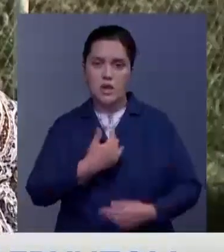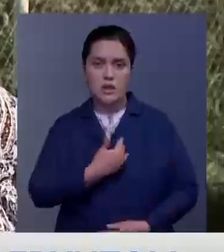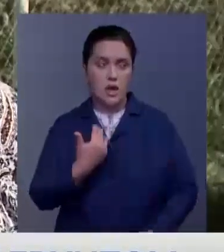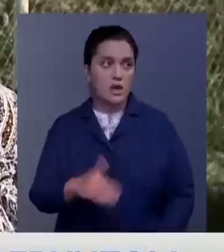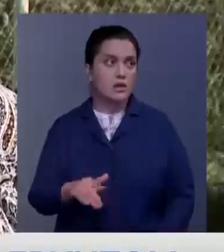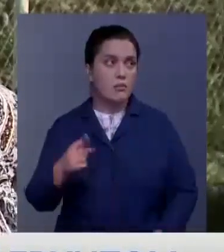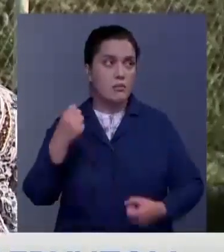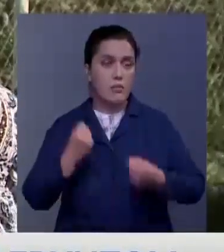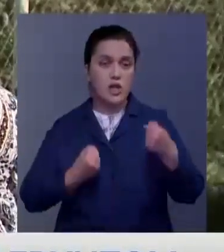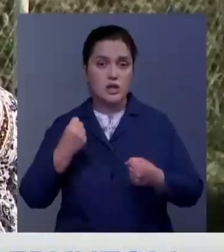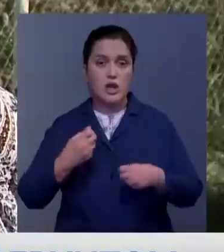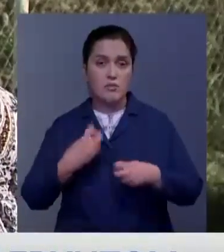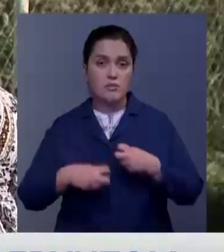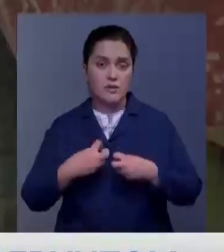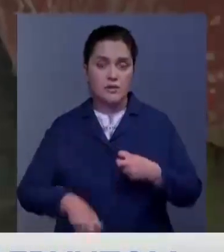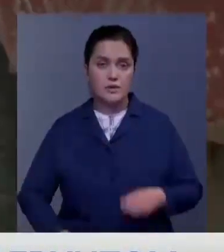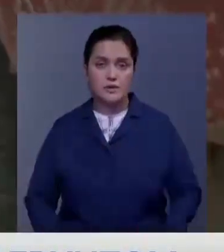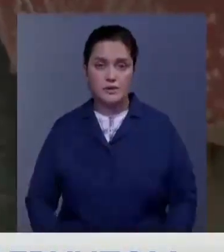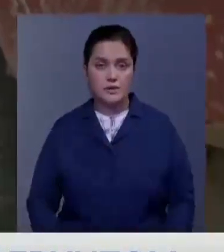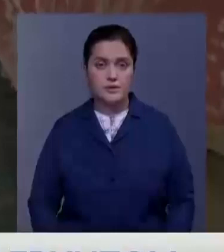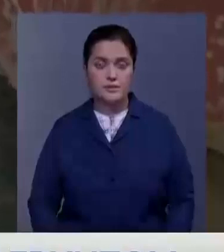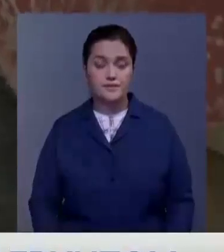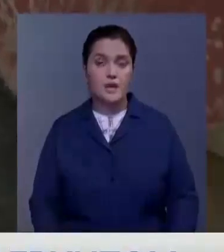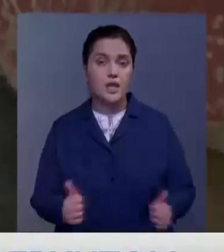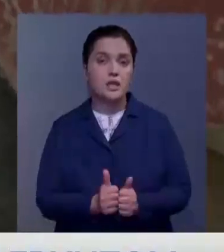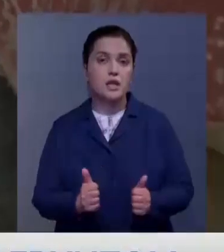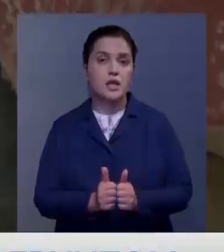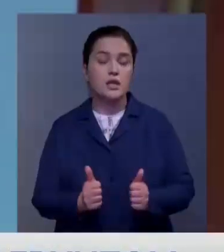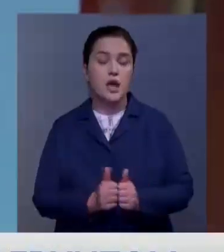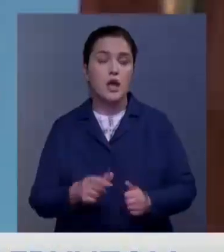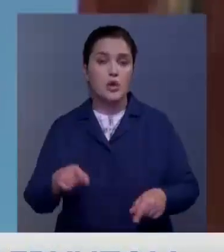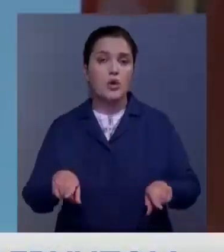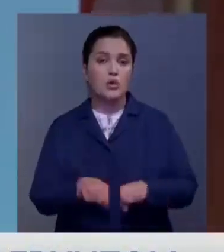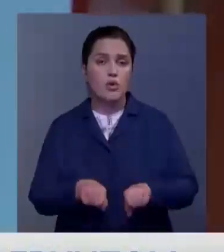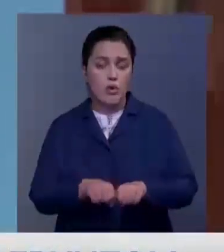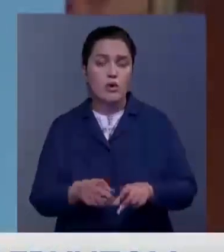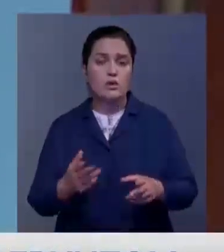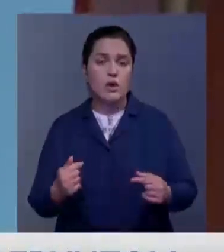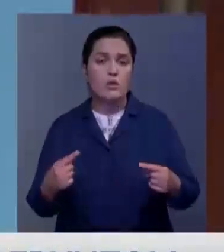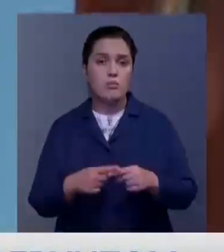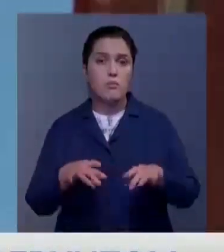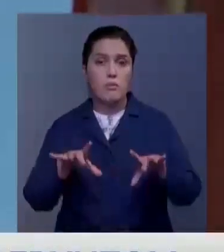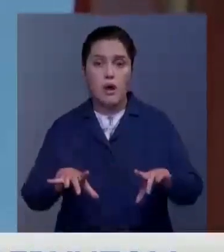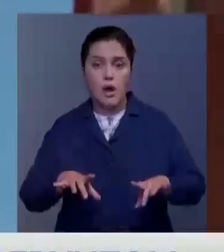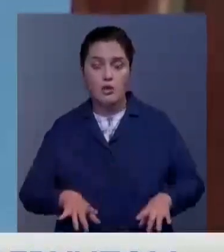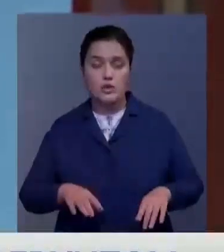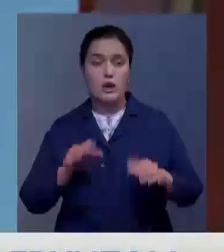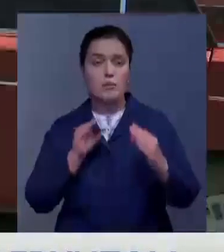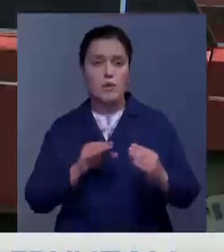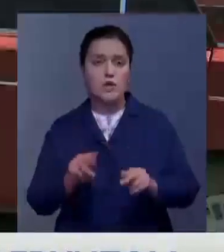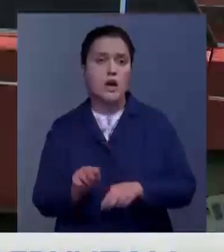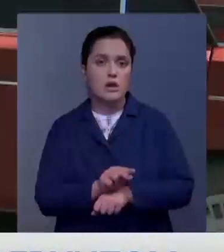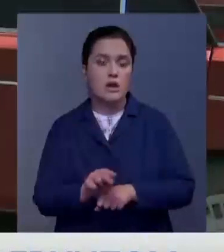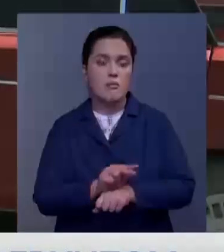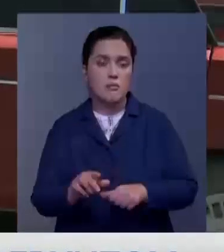мы, говорит, машины убиваем, пока до вас доедем. Живущий по соседству Сергей Ткаченко подтверждает, колеса теперь приходится ремонтировать